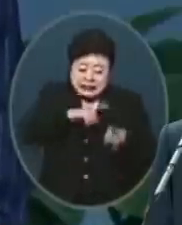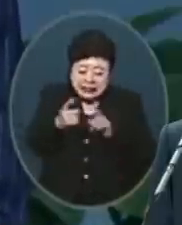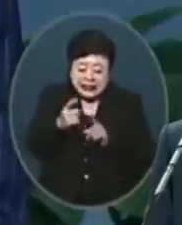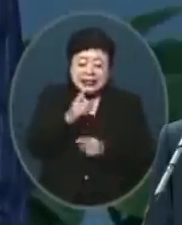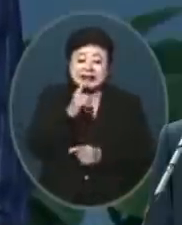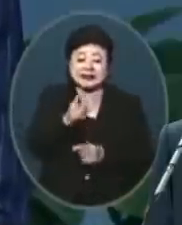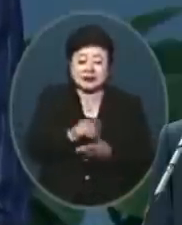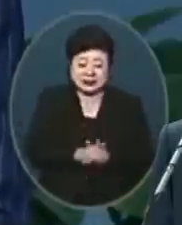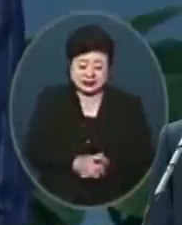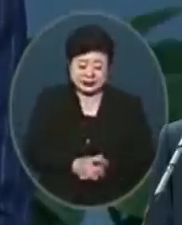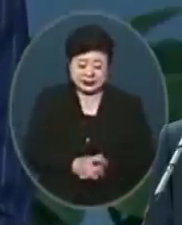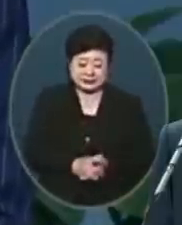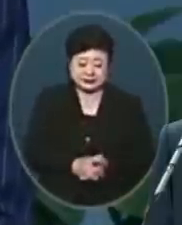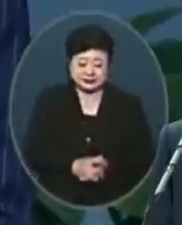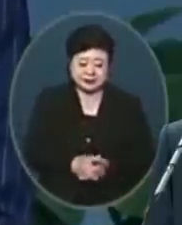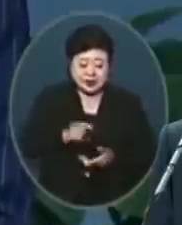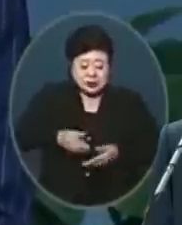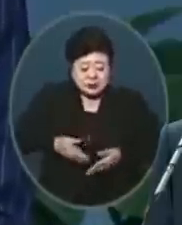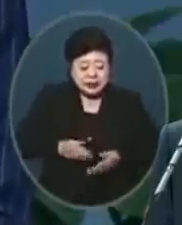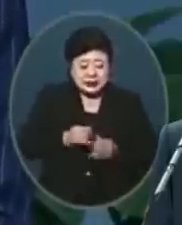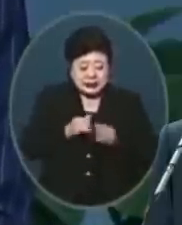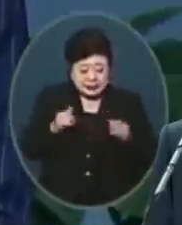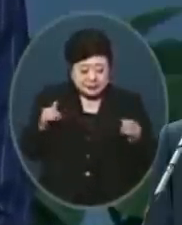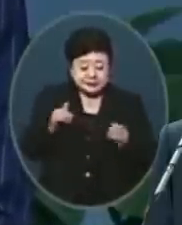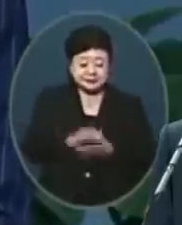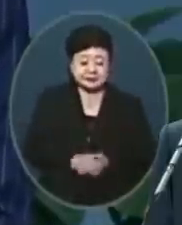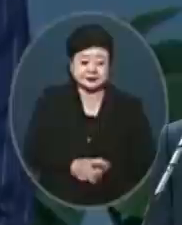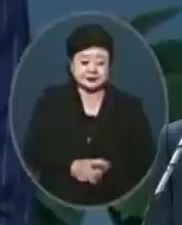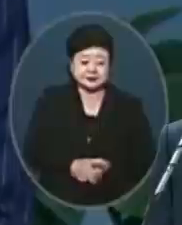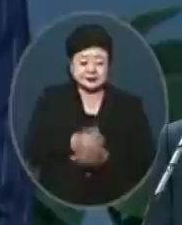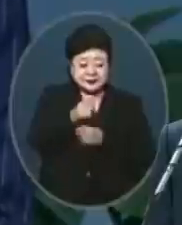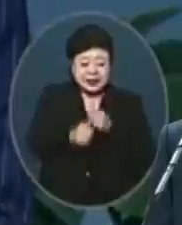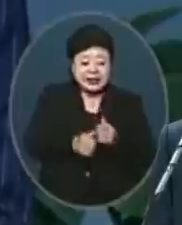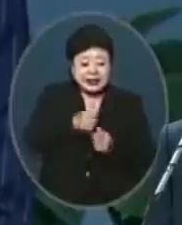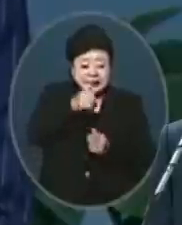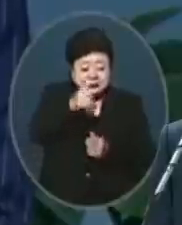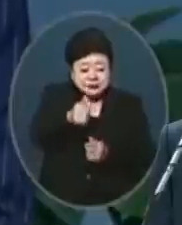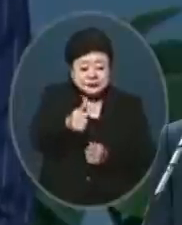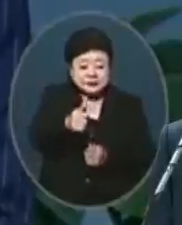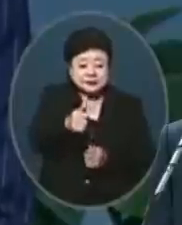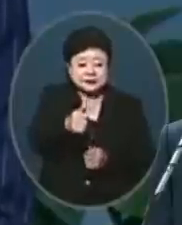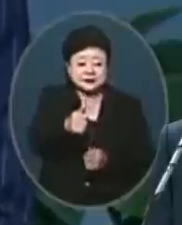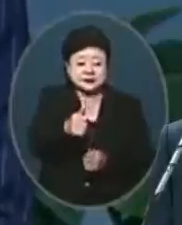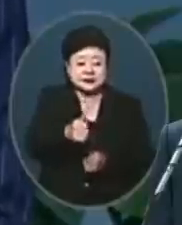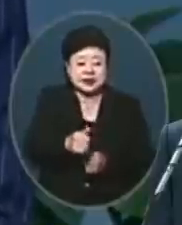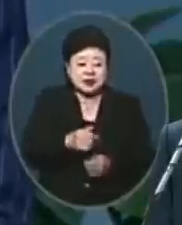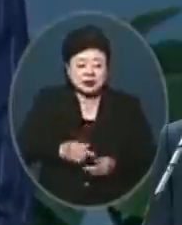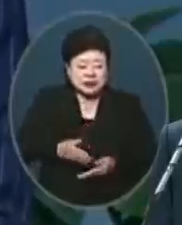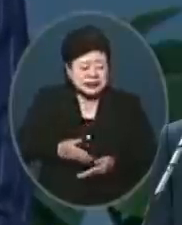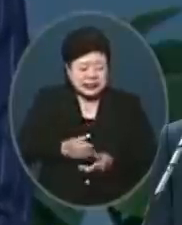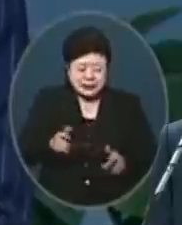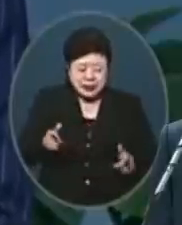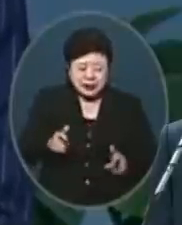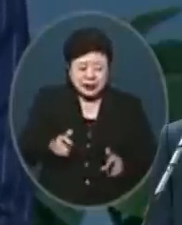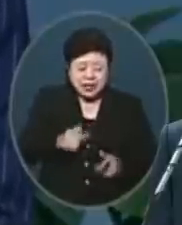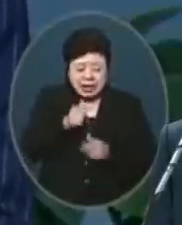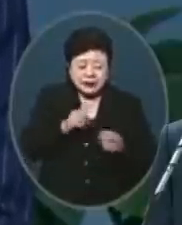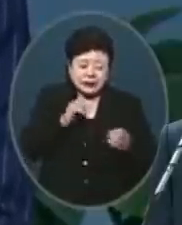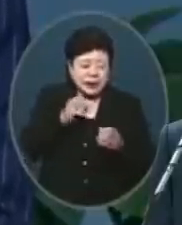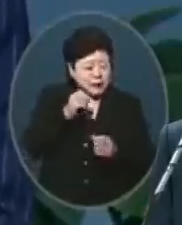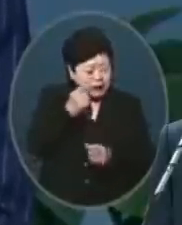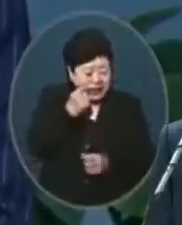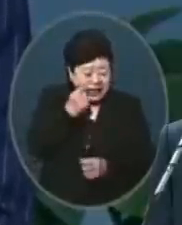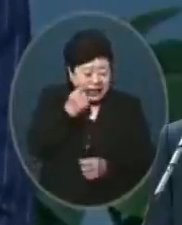살아나야지, 거듭나지 아니하고는 하나님과 대화가 되지 않는다 그랬습니다.